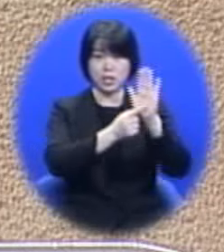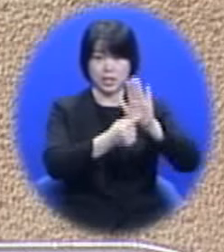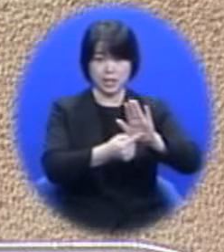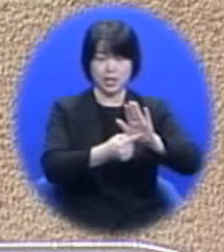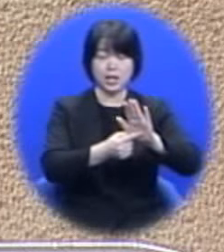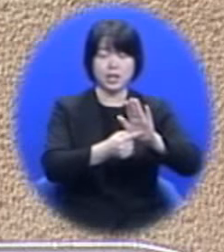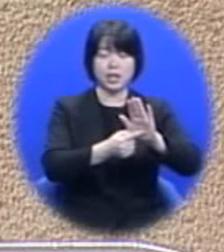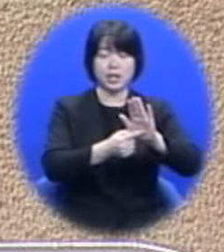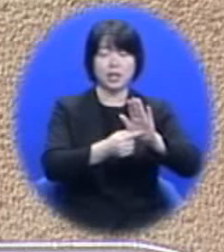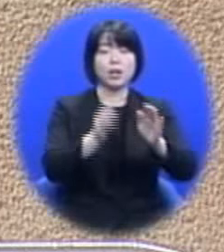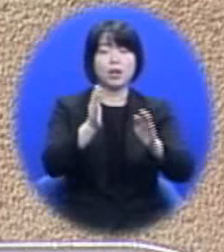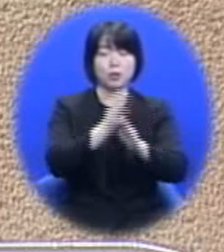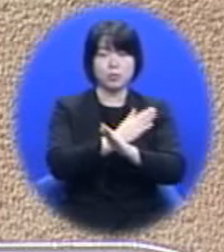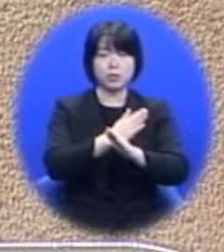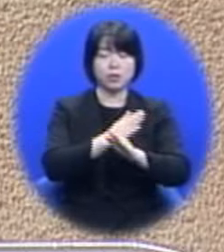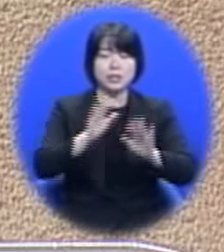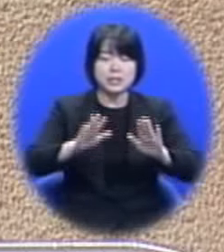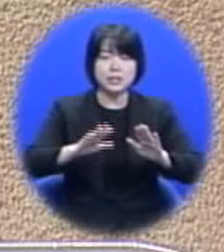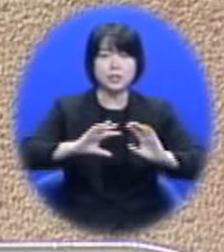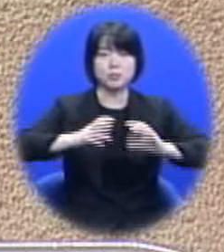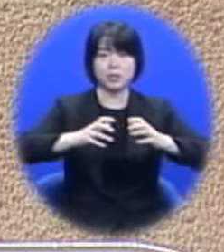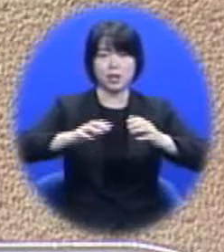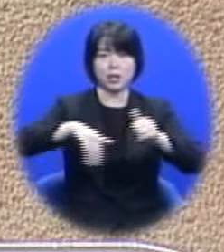시국이 어지러워졌습니다.